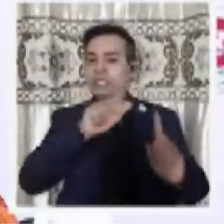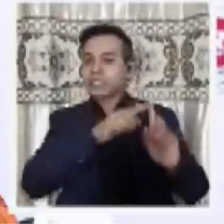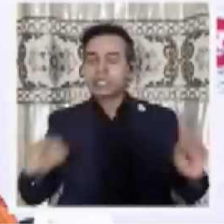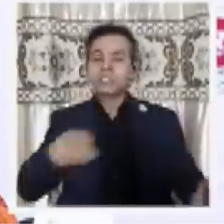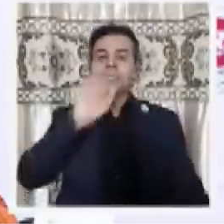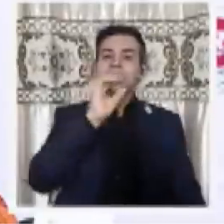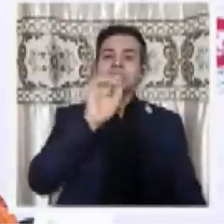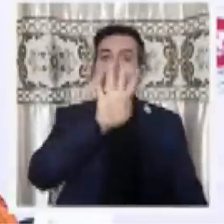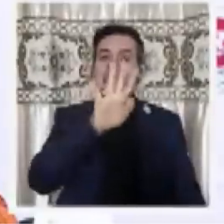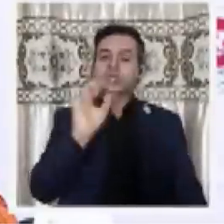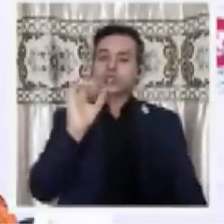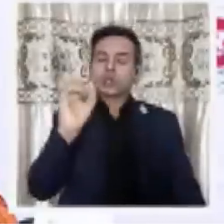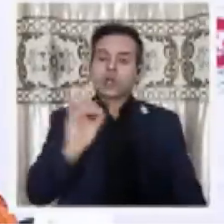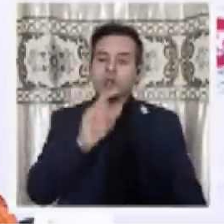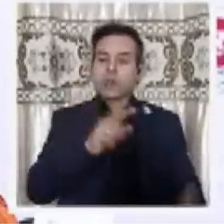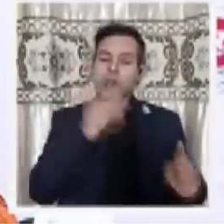0131379130,